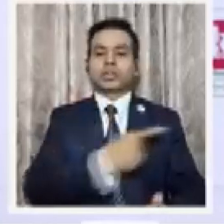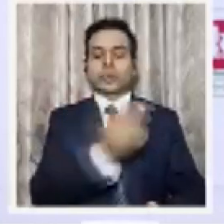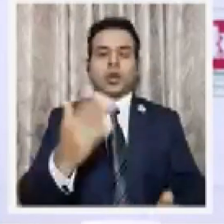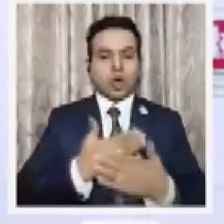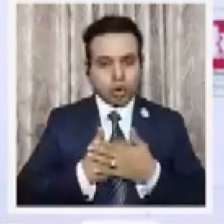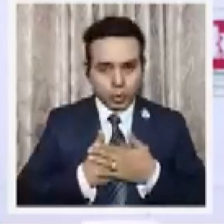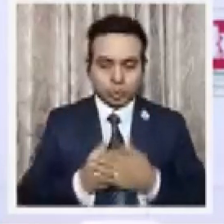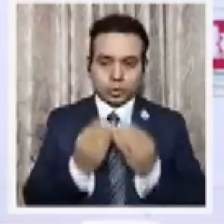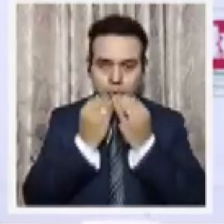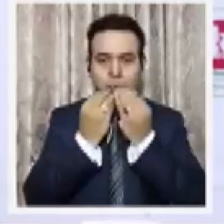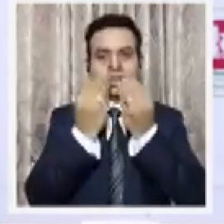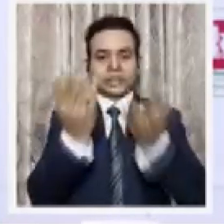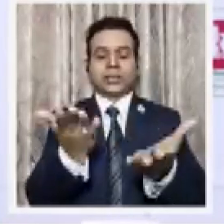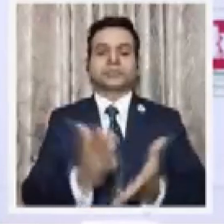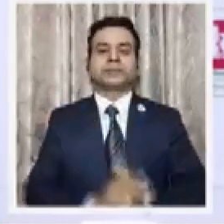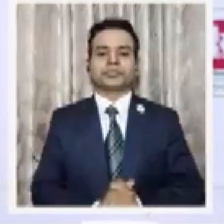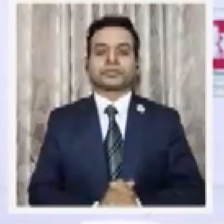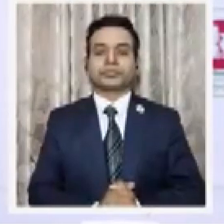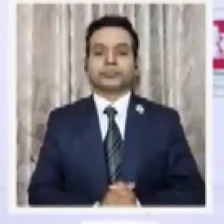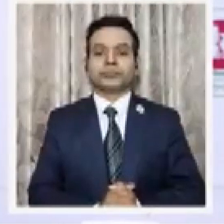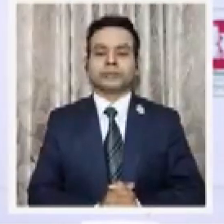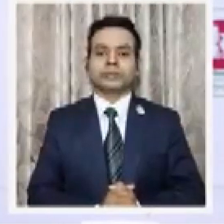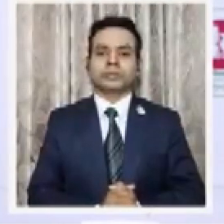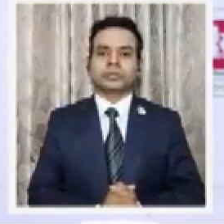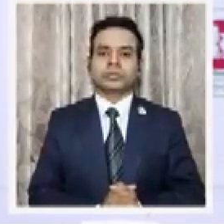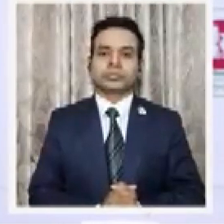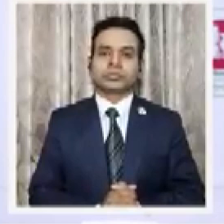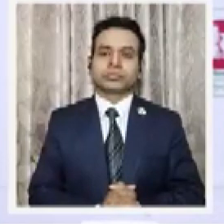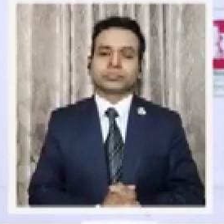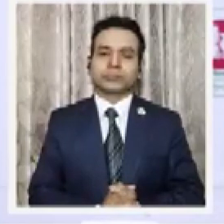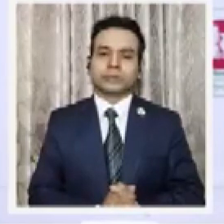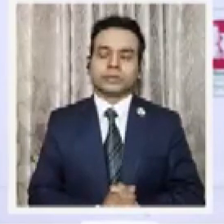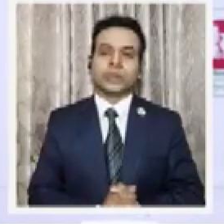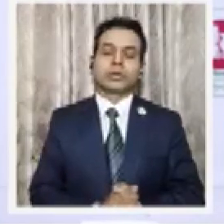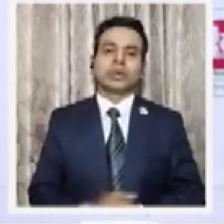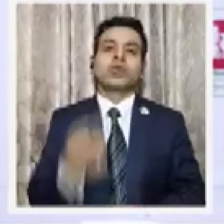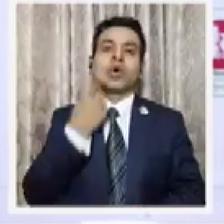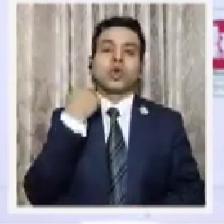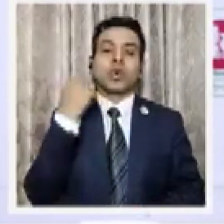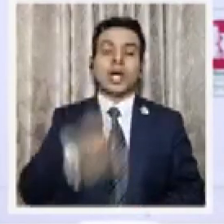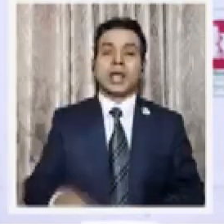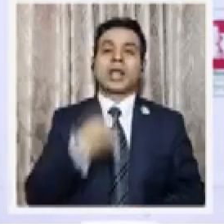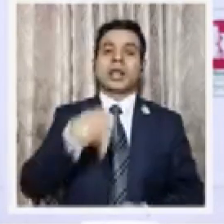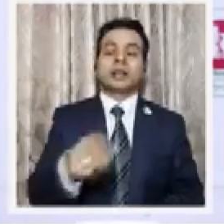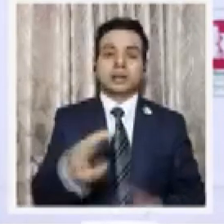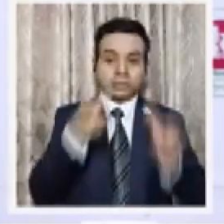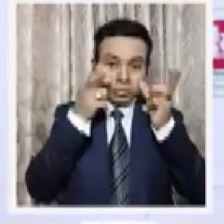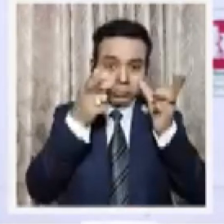নানাভাবে আমাদের সাহায্য করে যাচ্ছেন, তাদের সবার প্রতি আমাদের কৃতজ্ঞতা এবং অভিনন্দন শুভেচ্ছা।